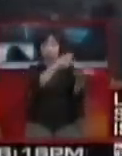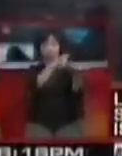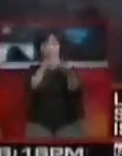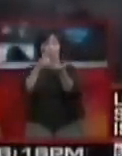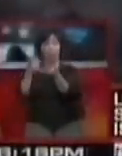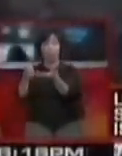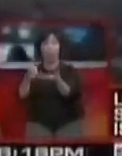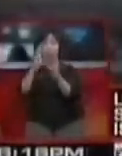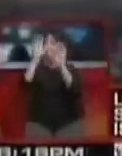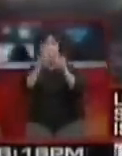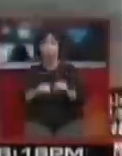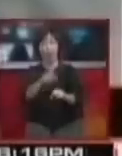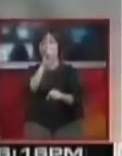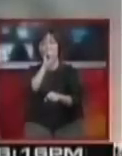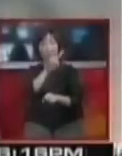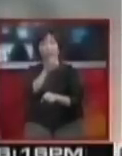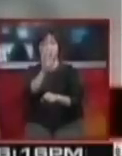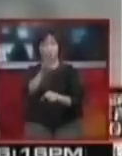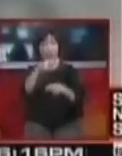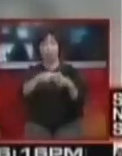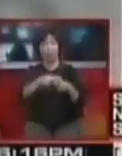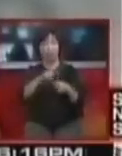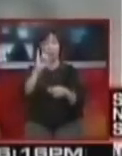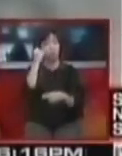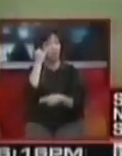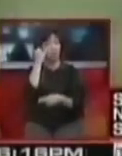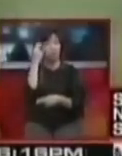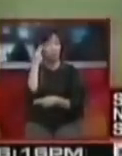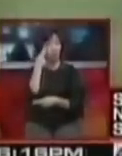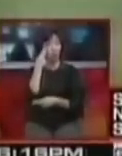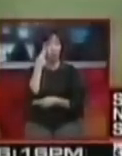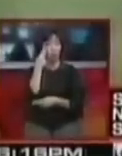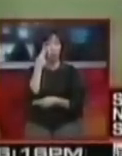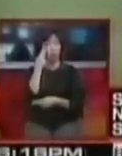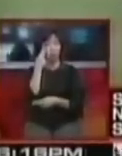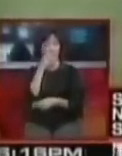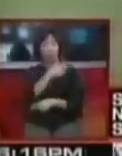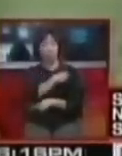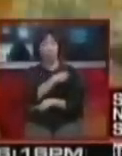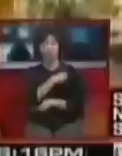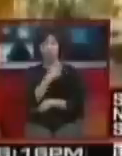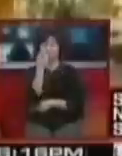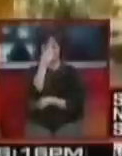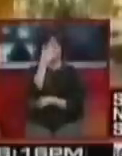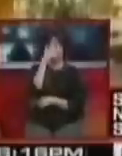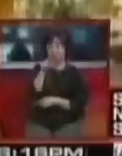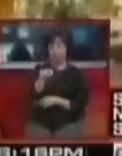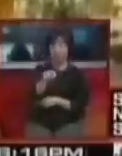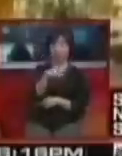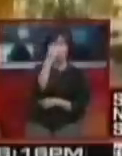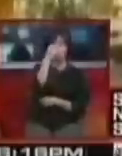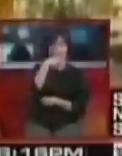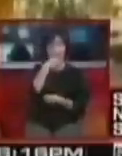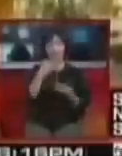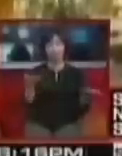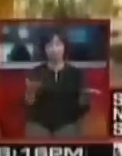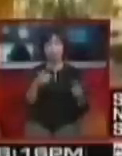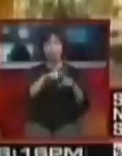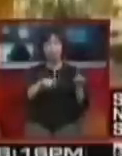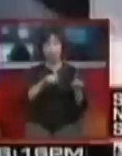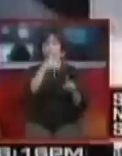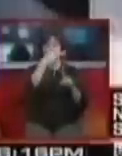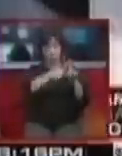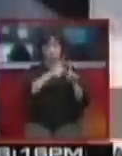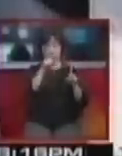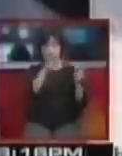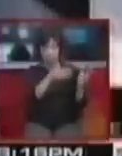sa may parking lot ng 24 anyos na sospek na si James Egan Holmes. Tikumpa ang otoridad sa motibo ng sospek, pero lumalabas na 2 buwan ng